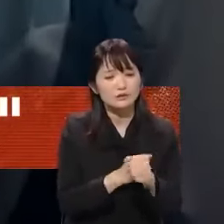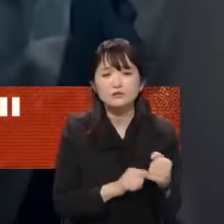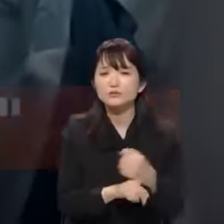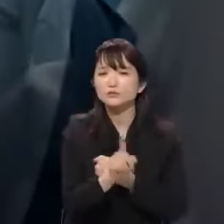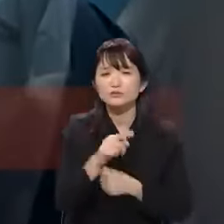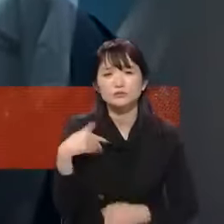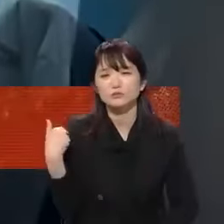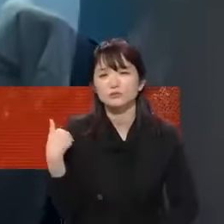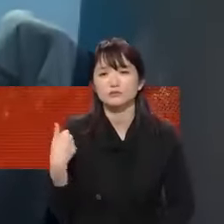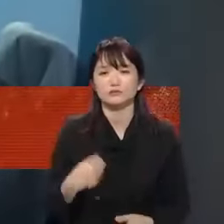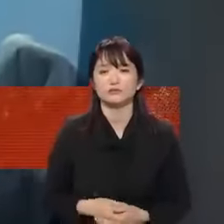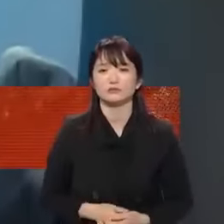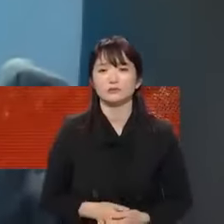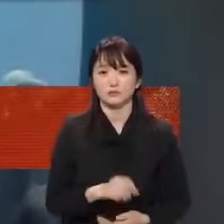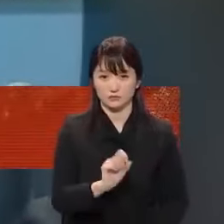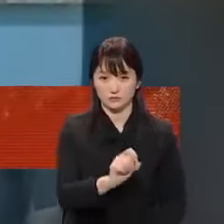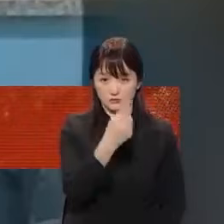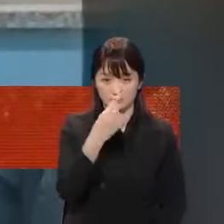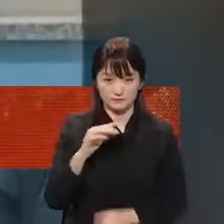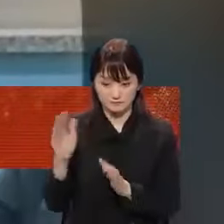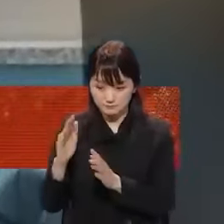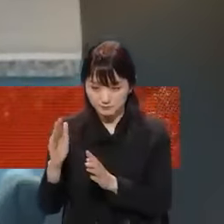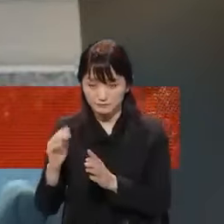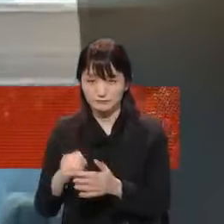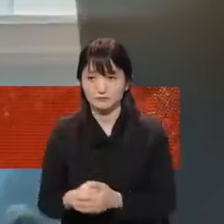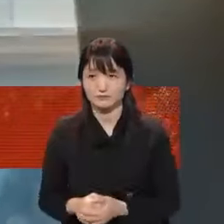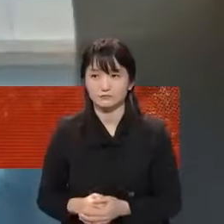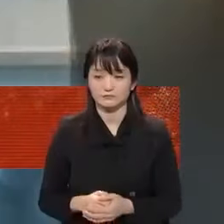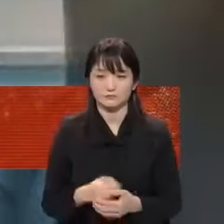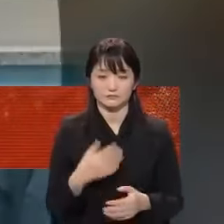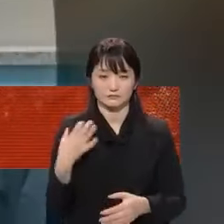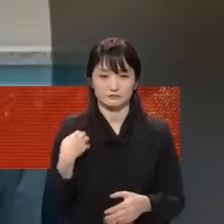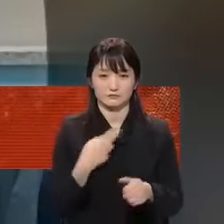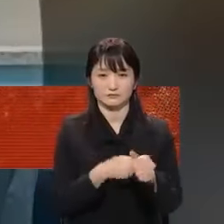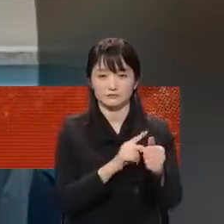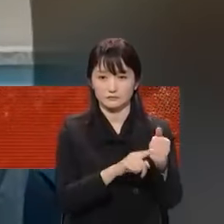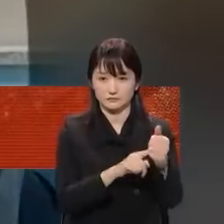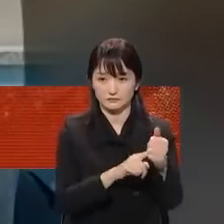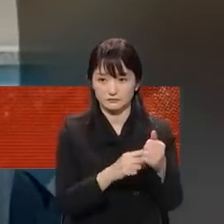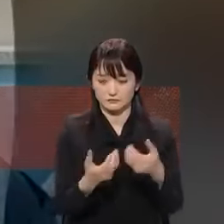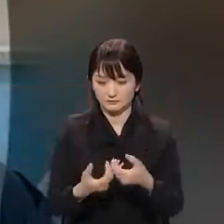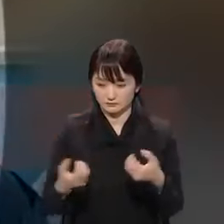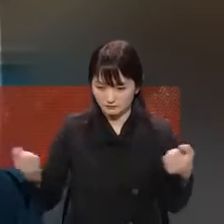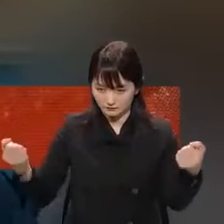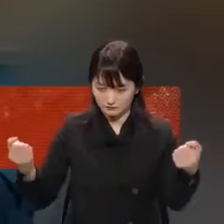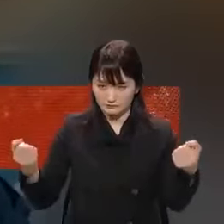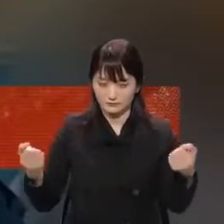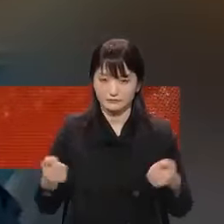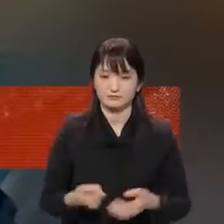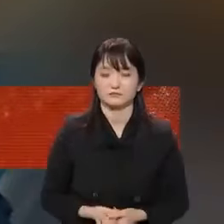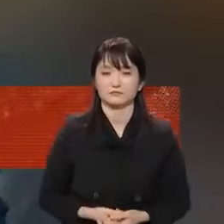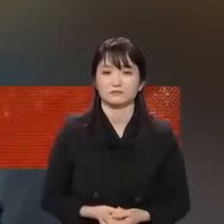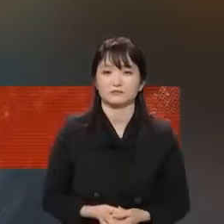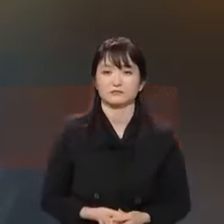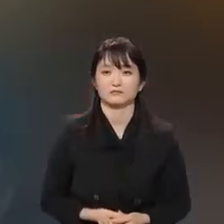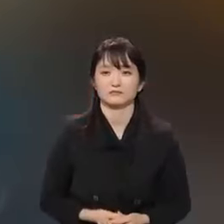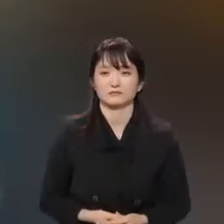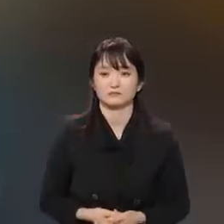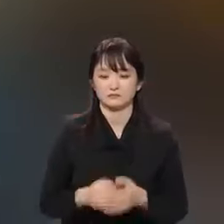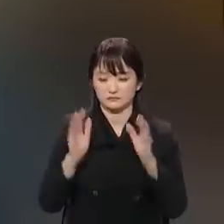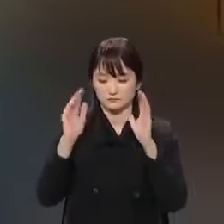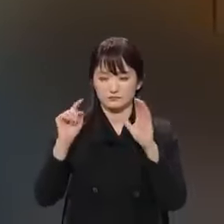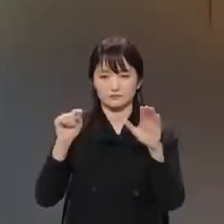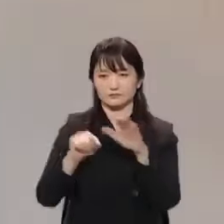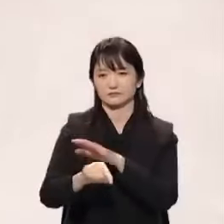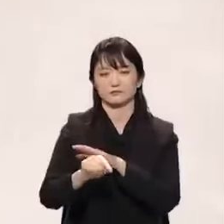상황이고 이게 어쨌든 촉발이 돼서 아이들도 지금 담임선생님이 분리 조치를 하도록 학교에 원해서 수업은 안 나가고